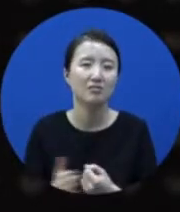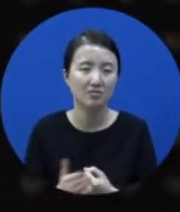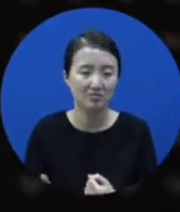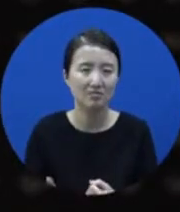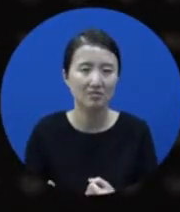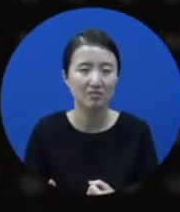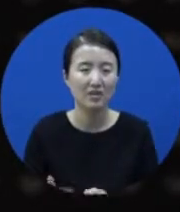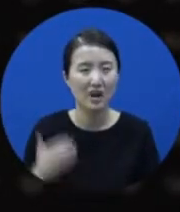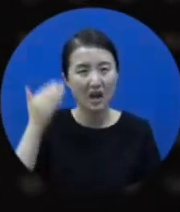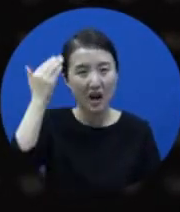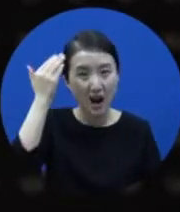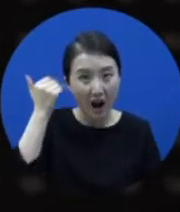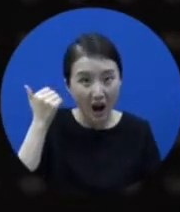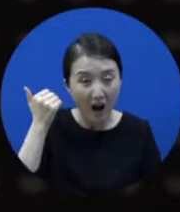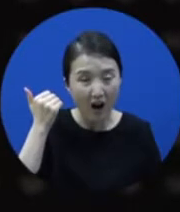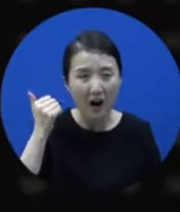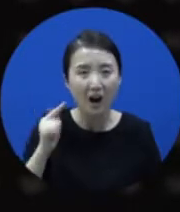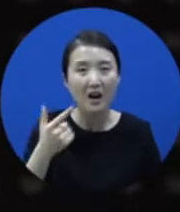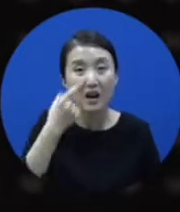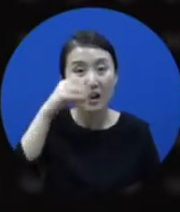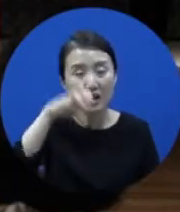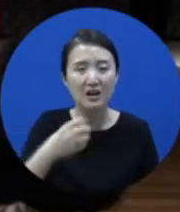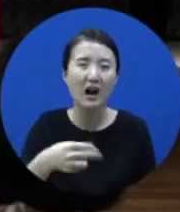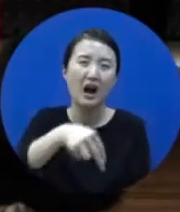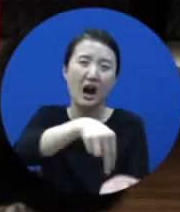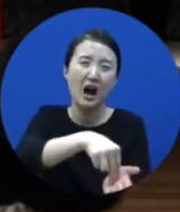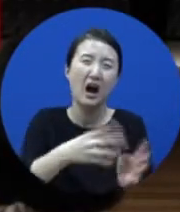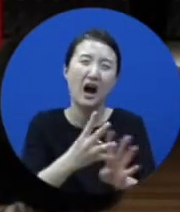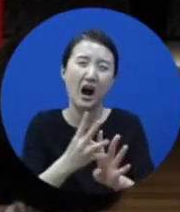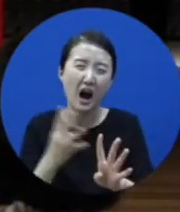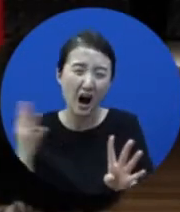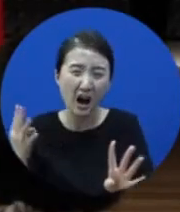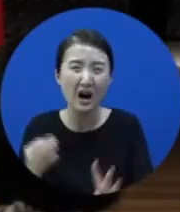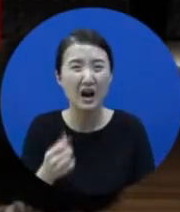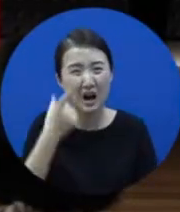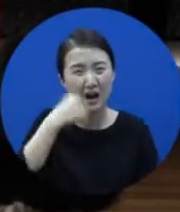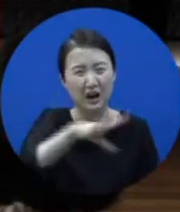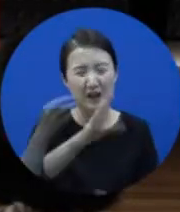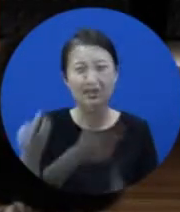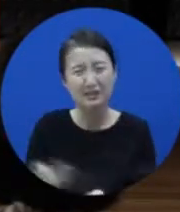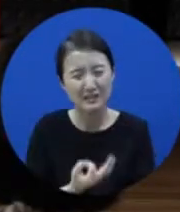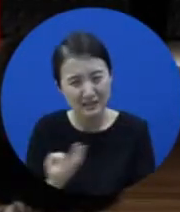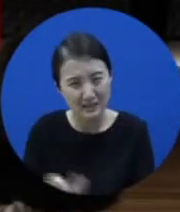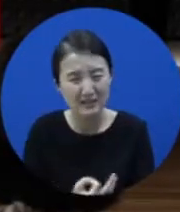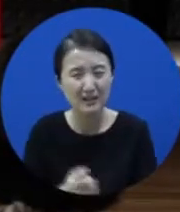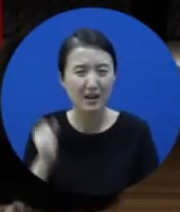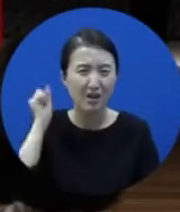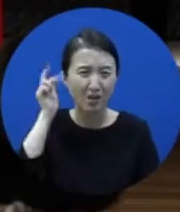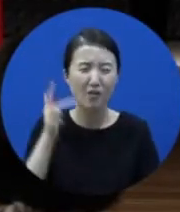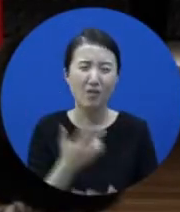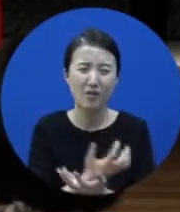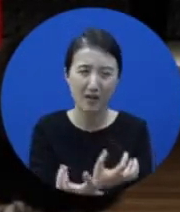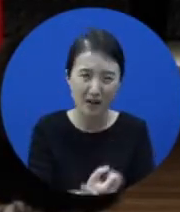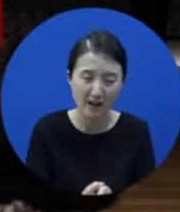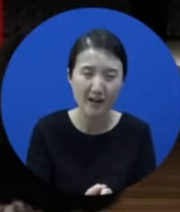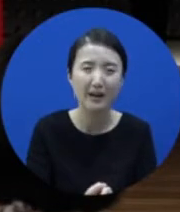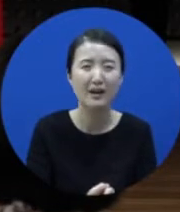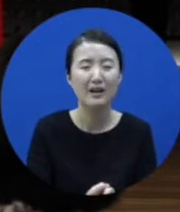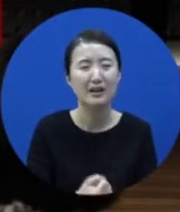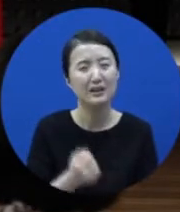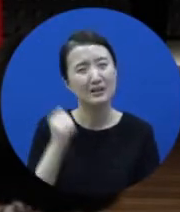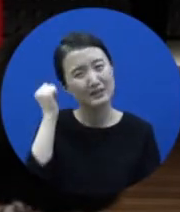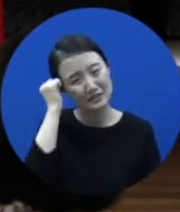일본이잖아요. 가기 위해서 아르바이트를 해서 돈을 모으고 호텔을 예약을 하고